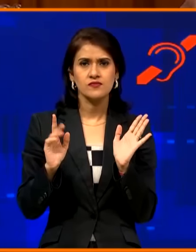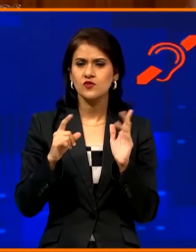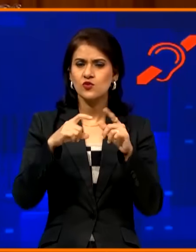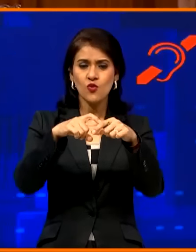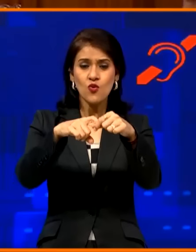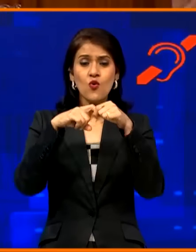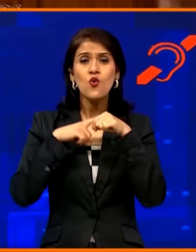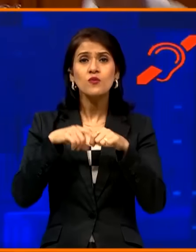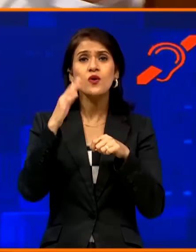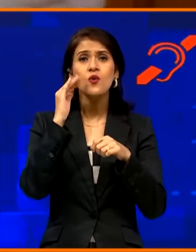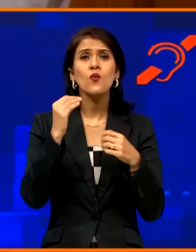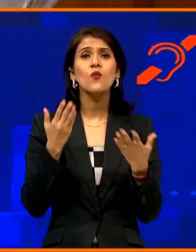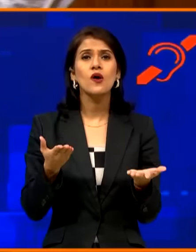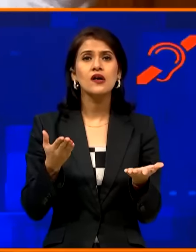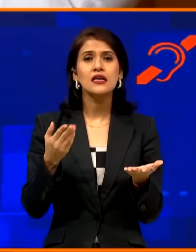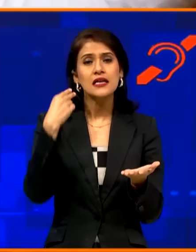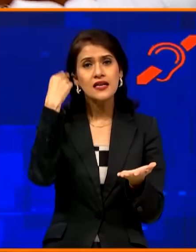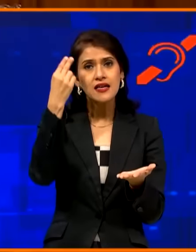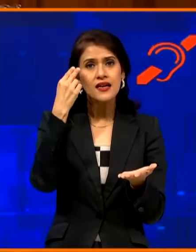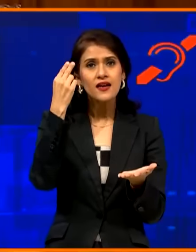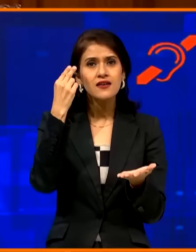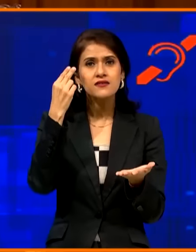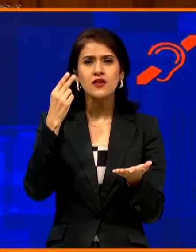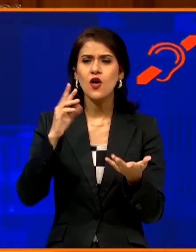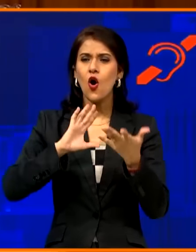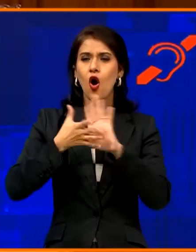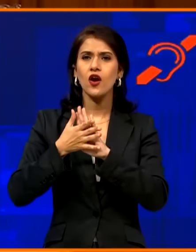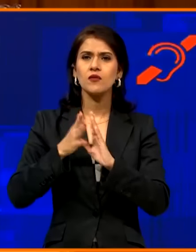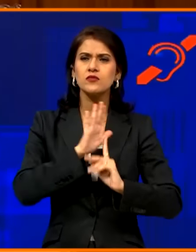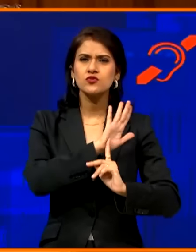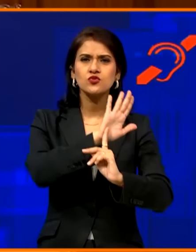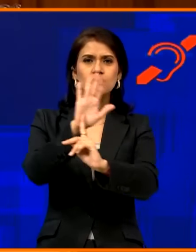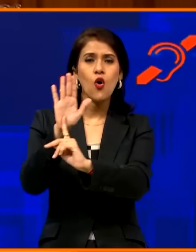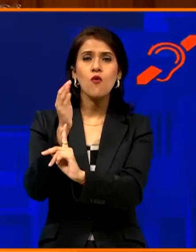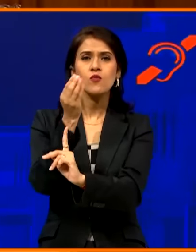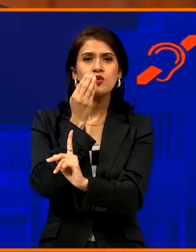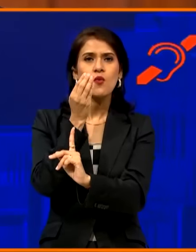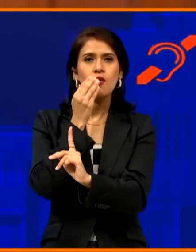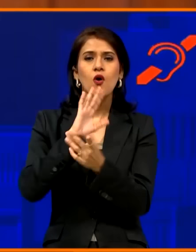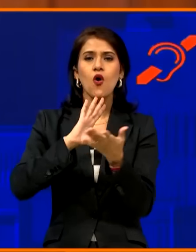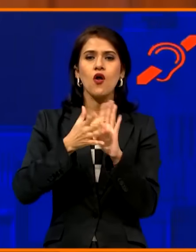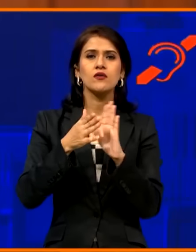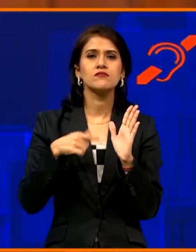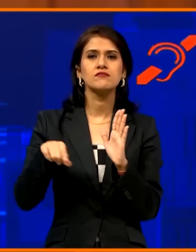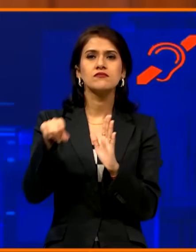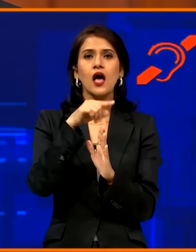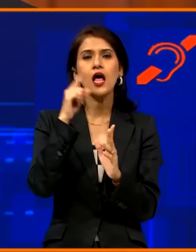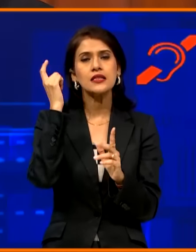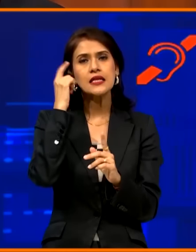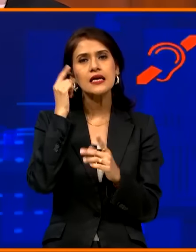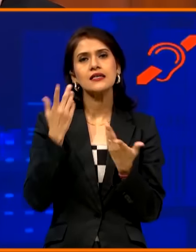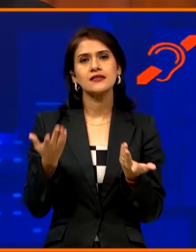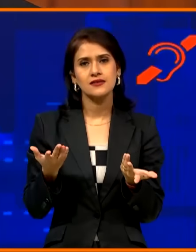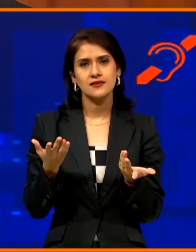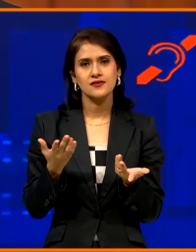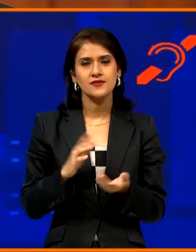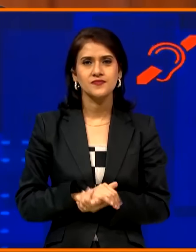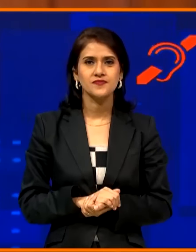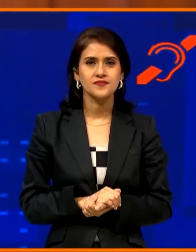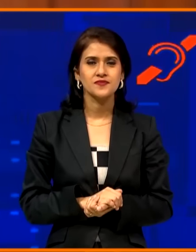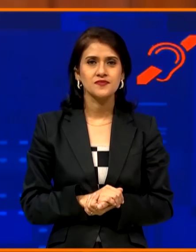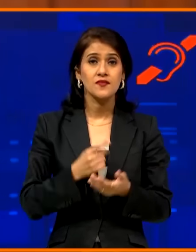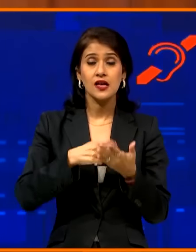नौबत इसलिए आई कि खास एनवायरमेंट क्रिएट कर दिया गया है अब ये एनवायरमेंट क्रिएट किया गया ना ये पूरी दुनिया